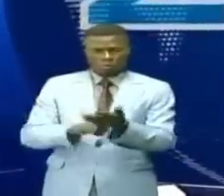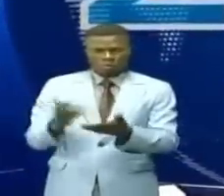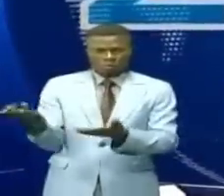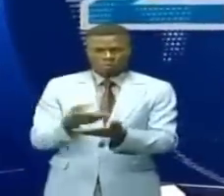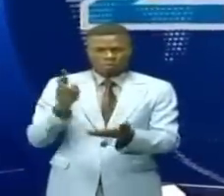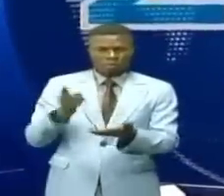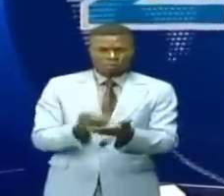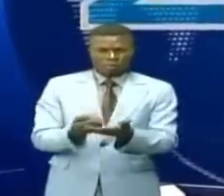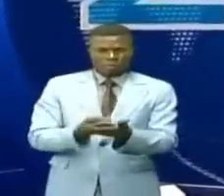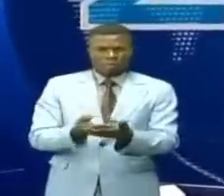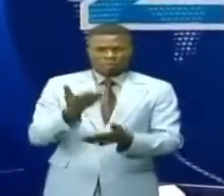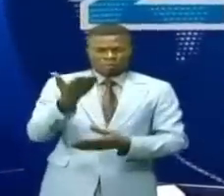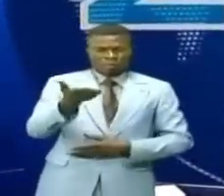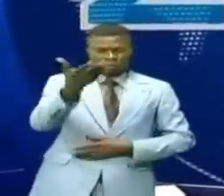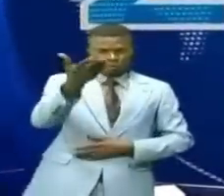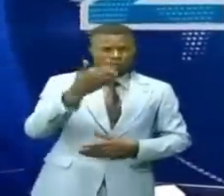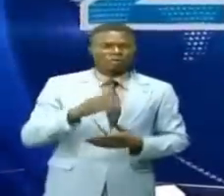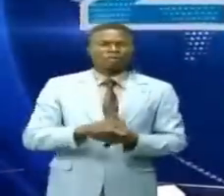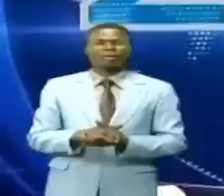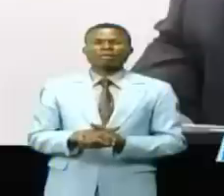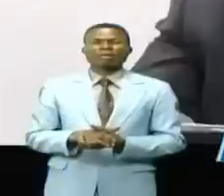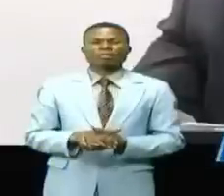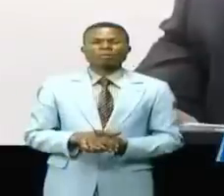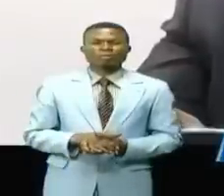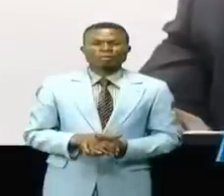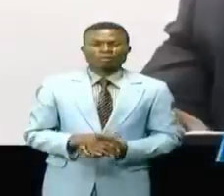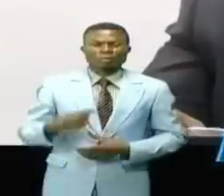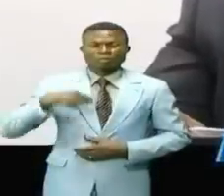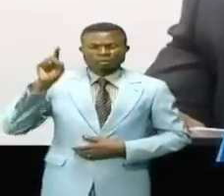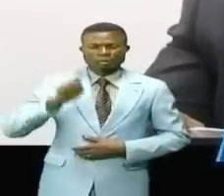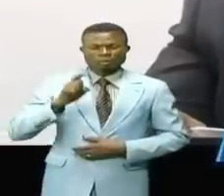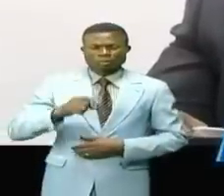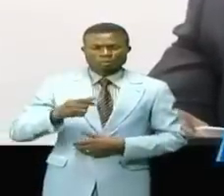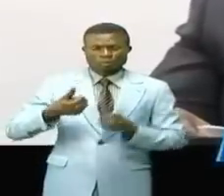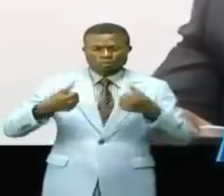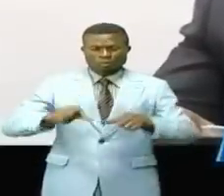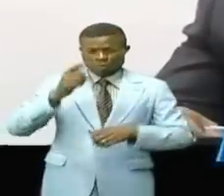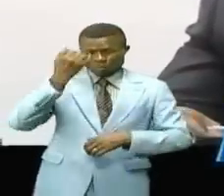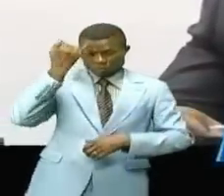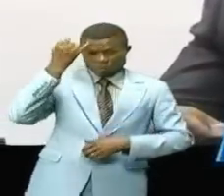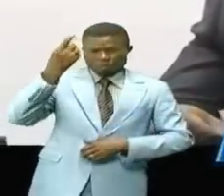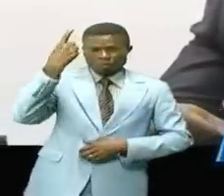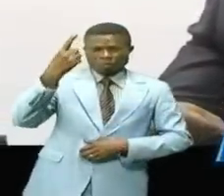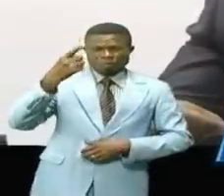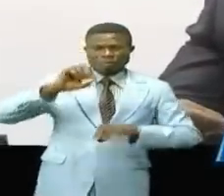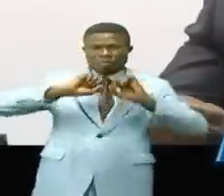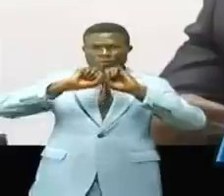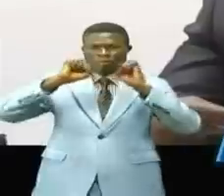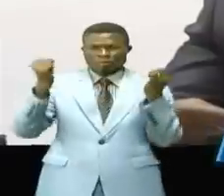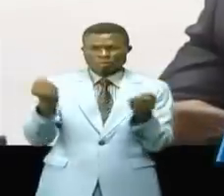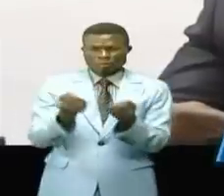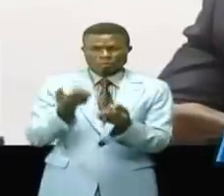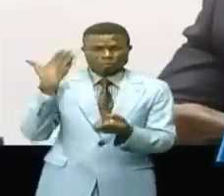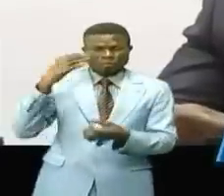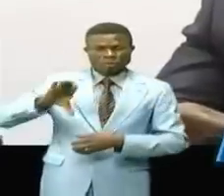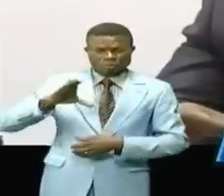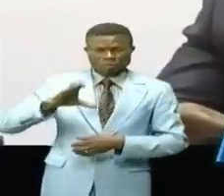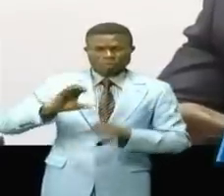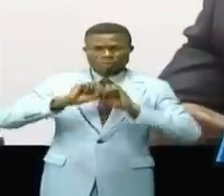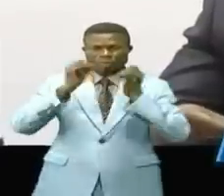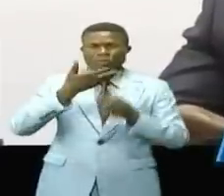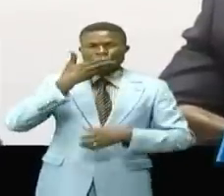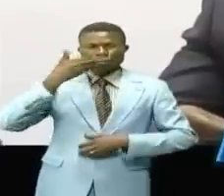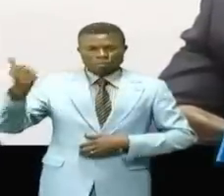protocole d'accord. Serge Merlamadar. Nous devons rester positifs pour faire de la Régie des eaux une des meilleures sociétés